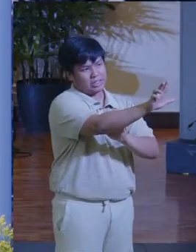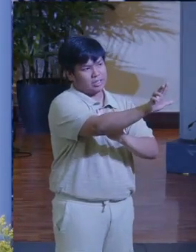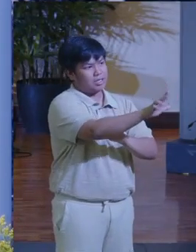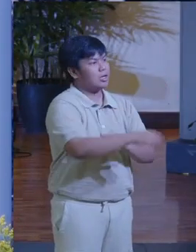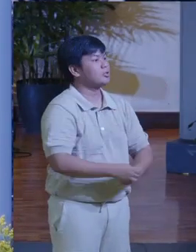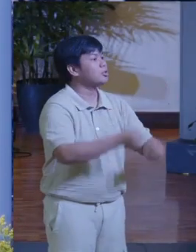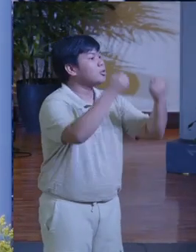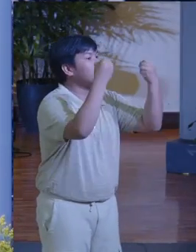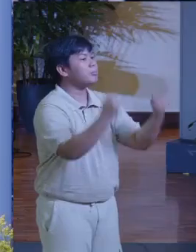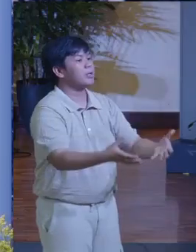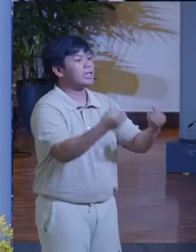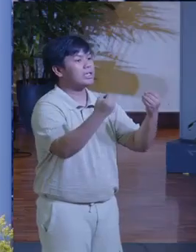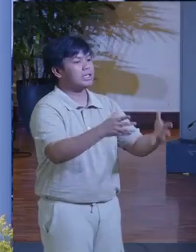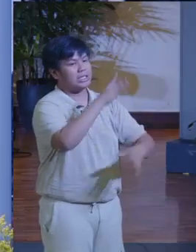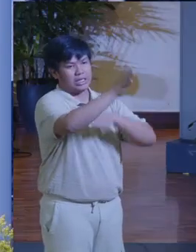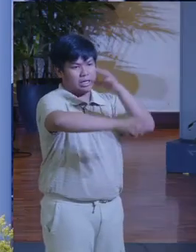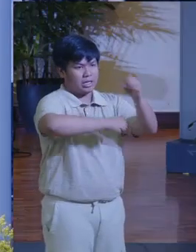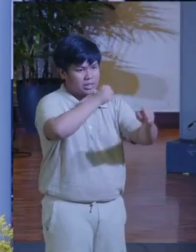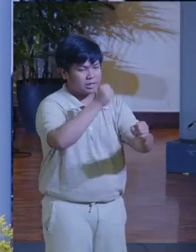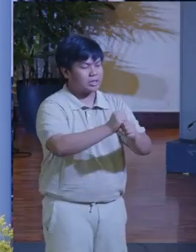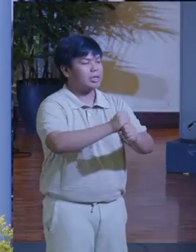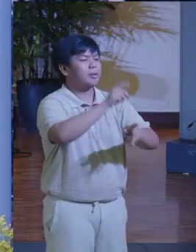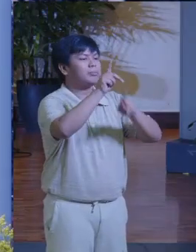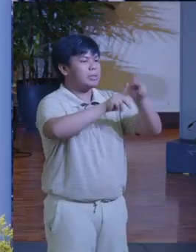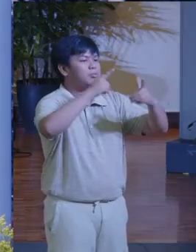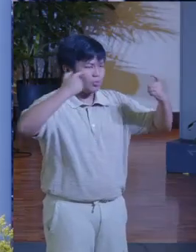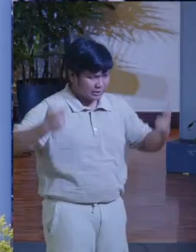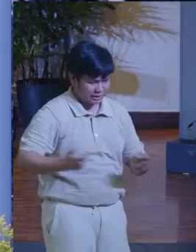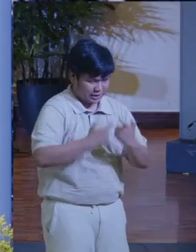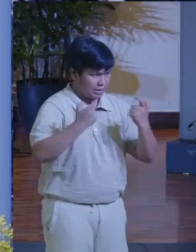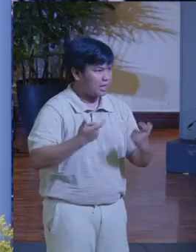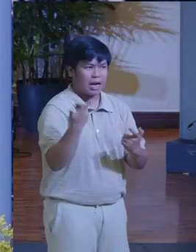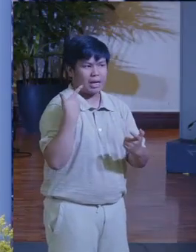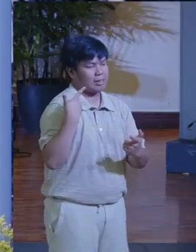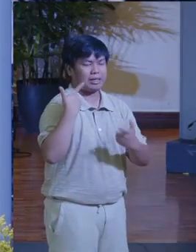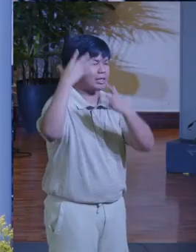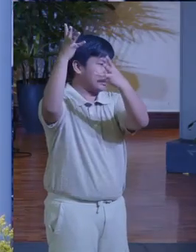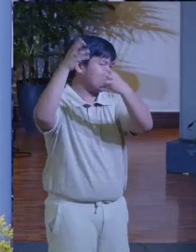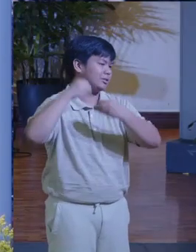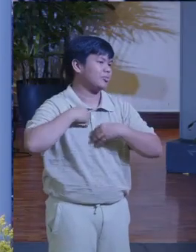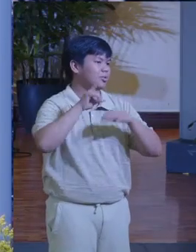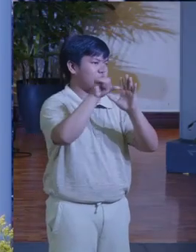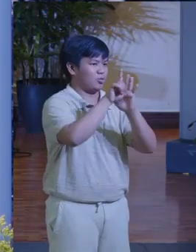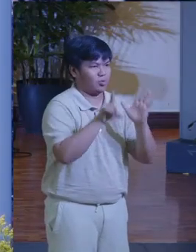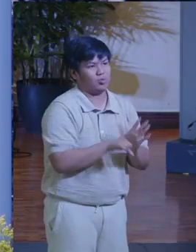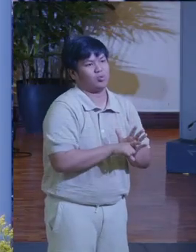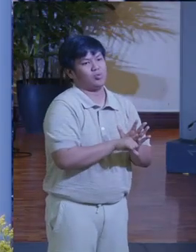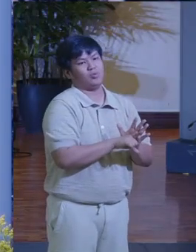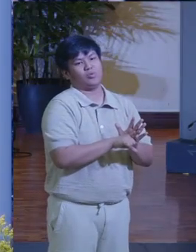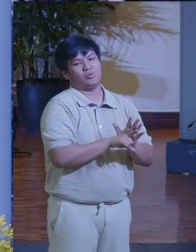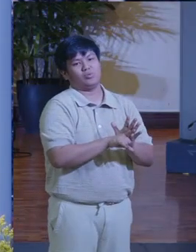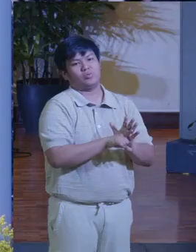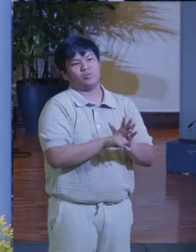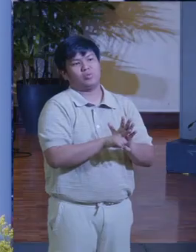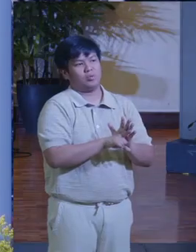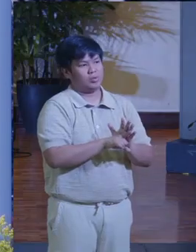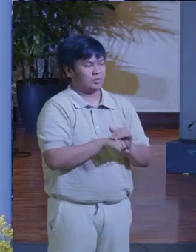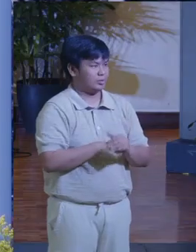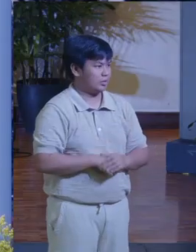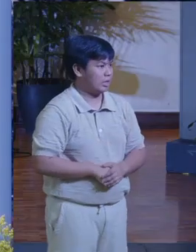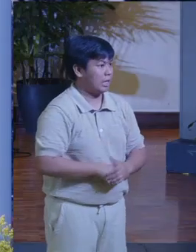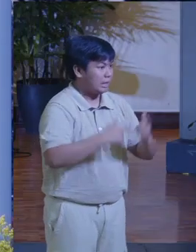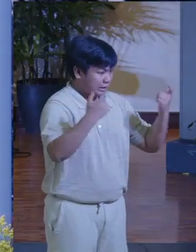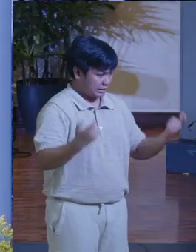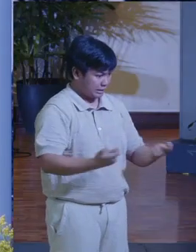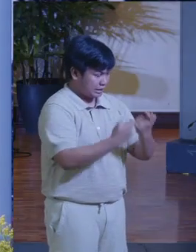So malayo pa lang, nagkakasala na ang tao. For sin indeed was in the world before the law was given, but sin